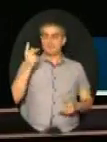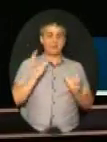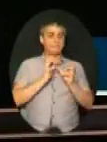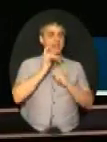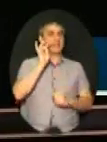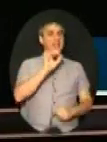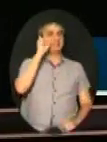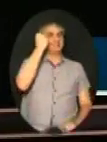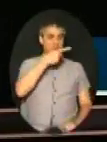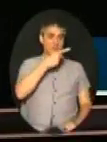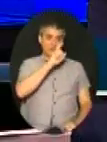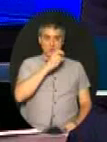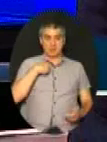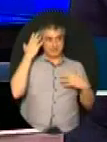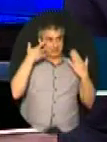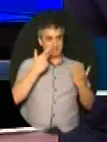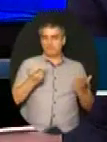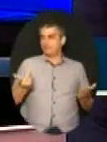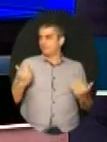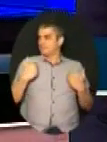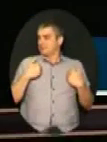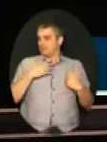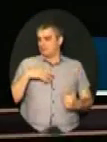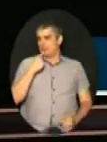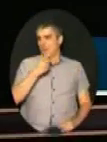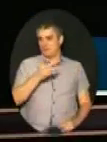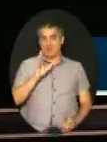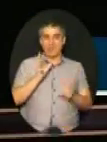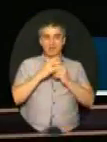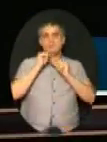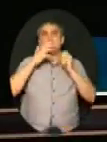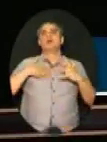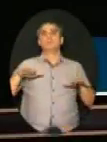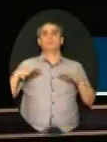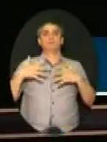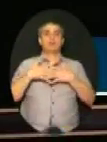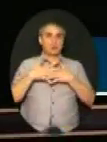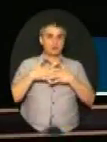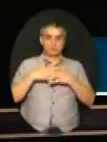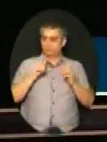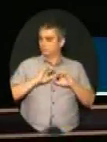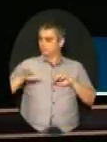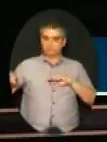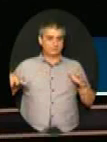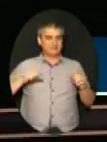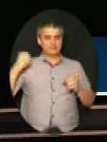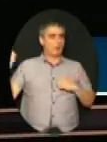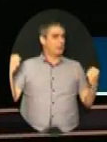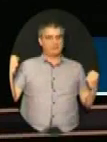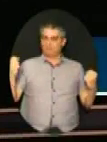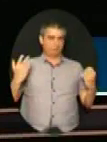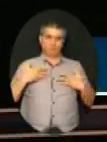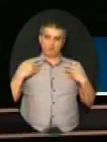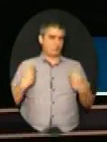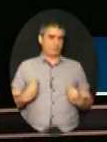המחנה האנטי-ציוני, אבל יכול להיות שהם מתבלבל. תראה, אני רוצה לומר לך משהו. העם זועק לממשלת אחדות. הכיתוב הזה בין שמאל וימין לא עושה